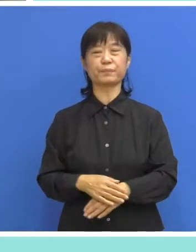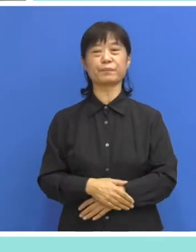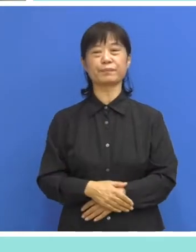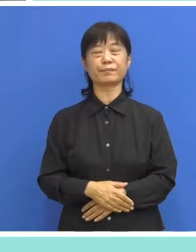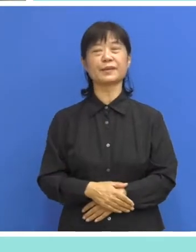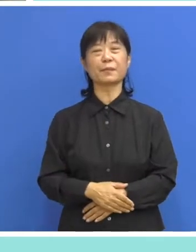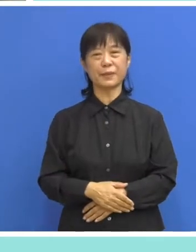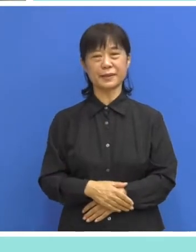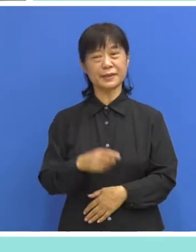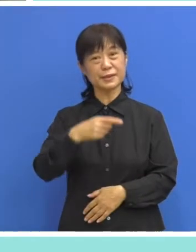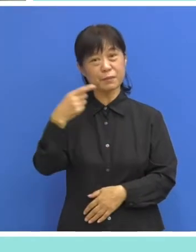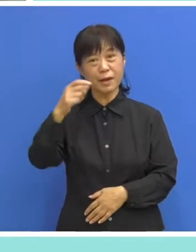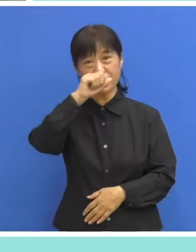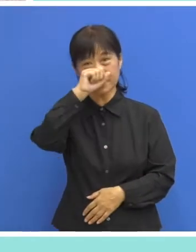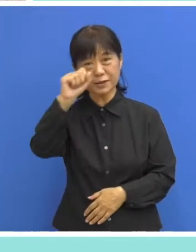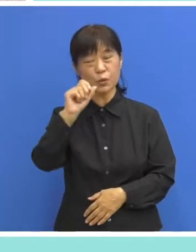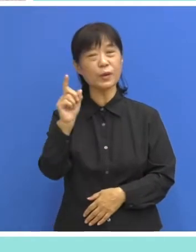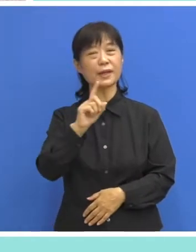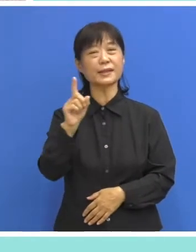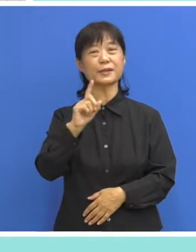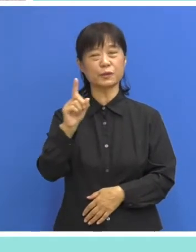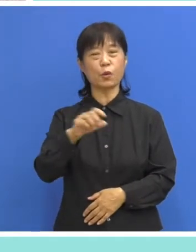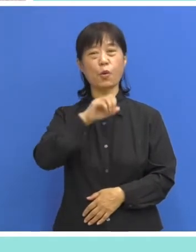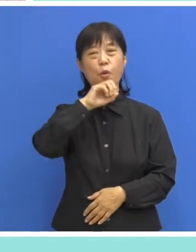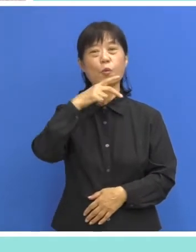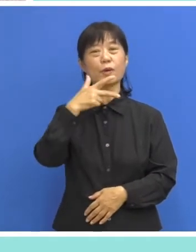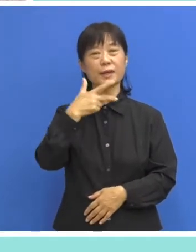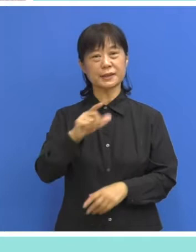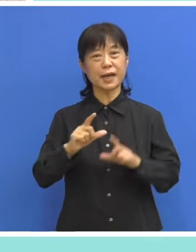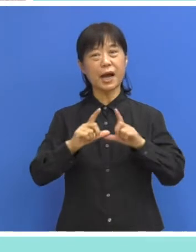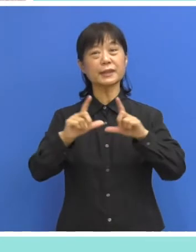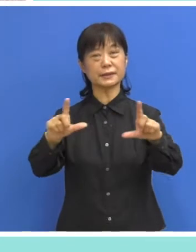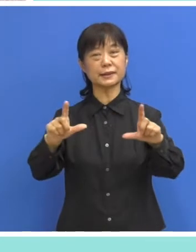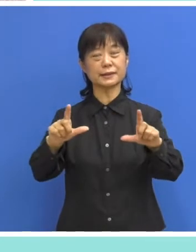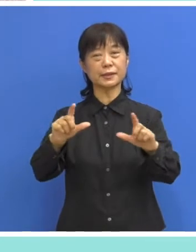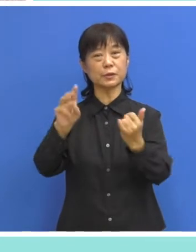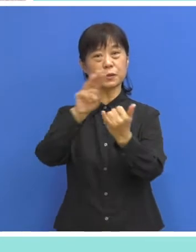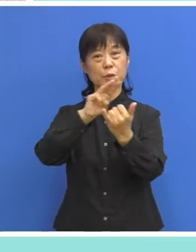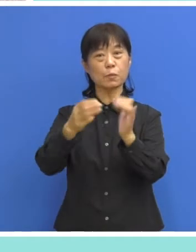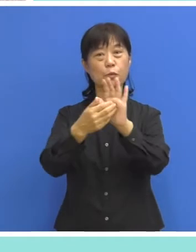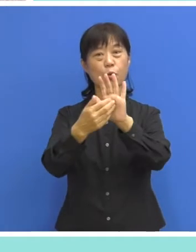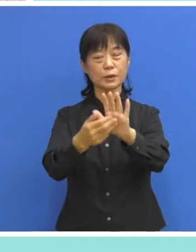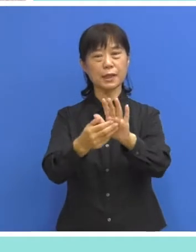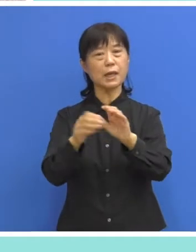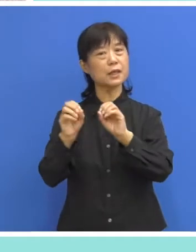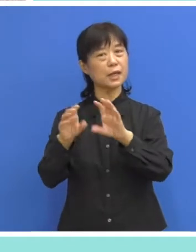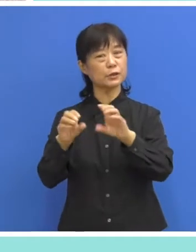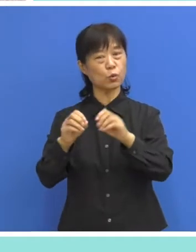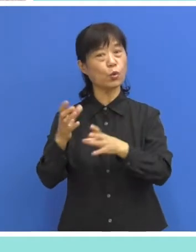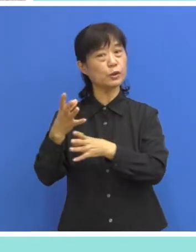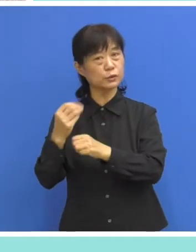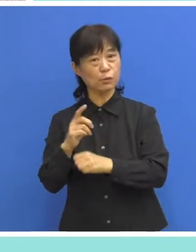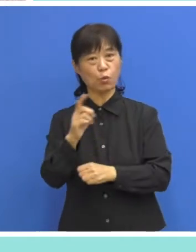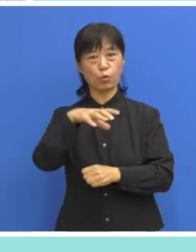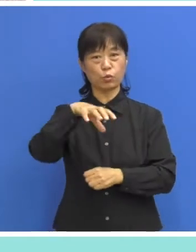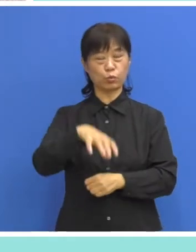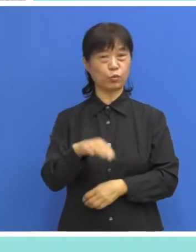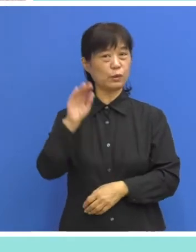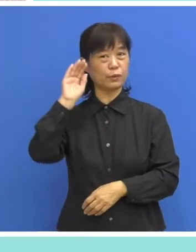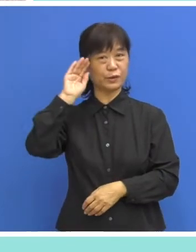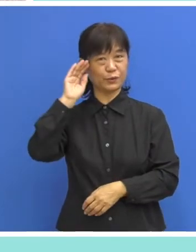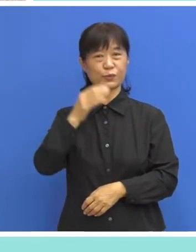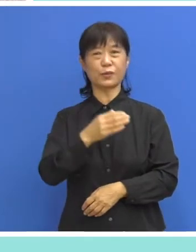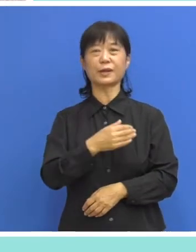やはりですね、一番の目玉は大村市が発信している防災ラジオをいつでもどこでも聞けるということなんです